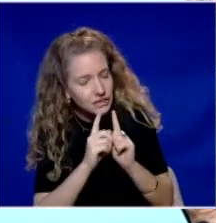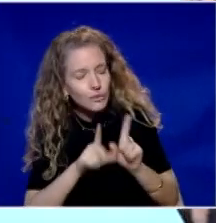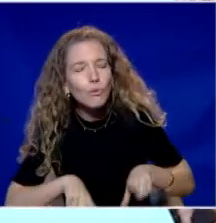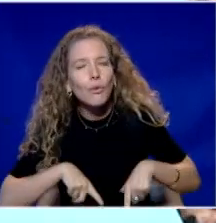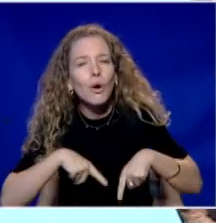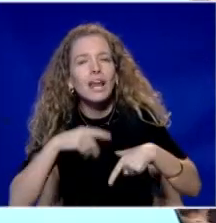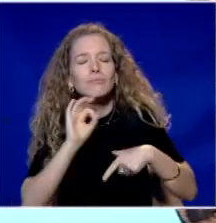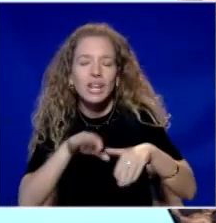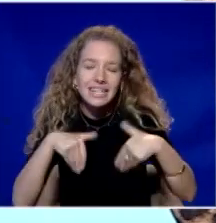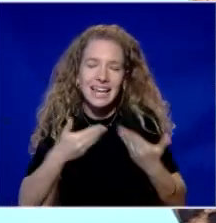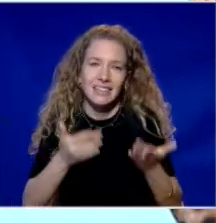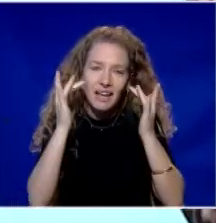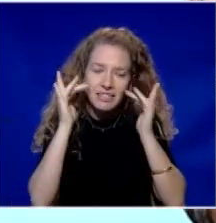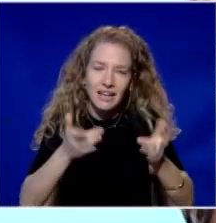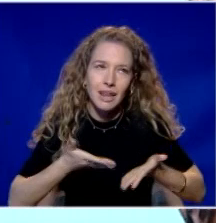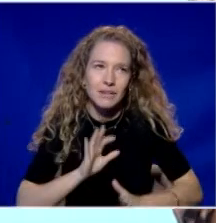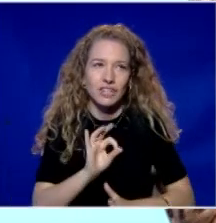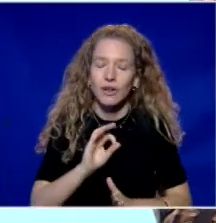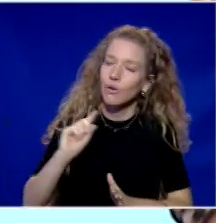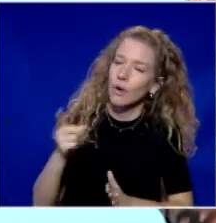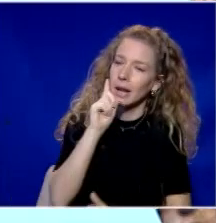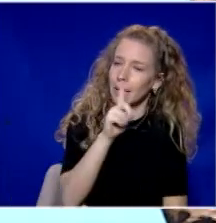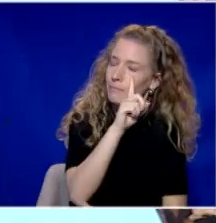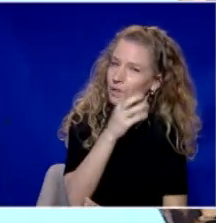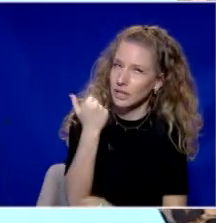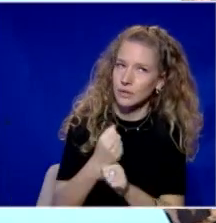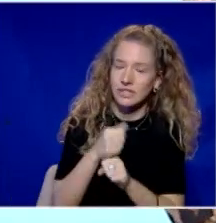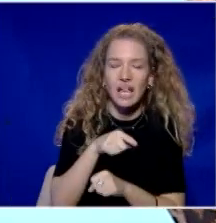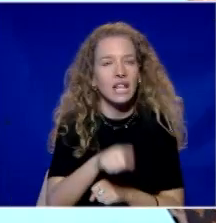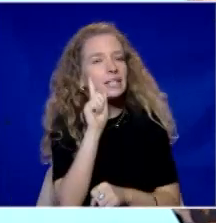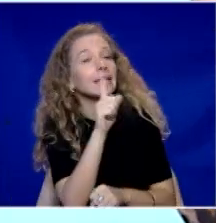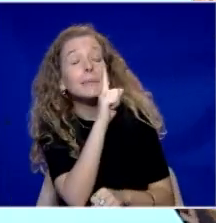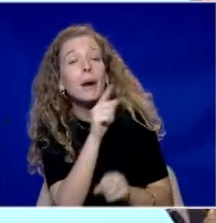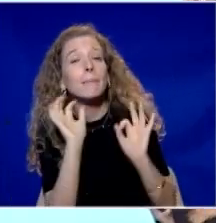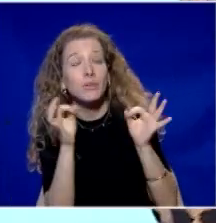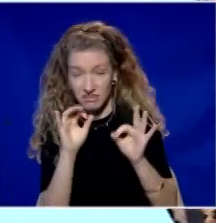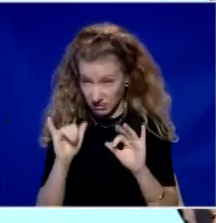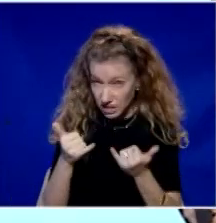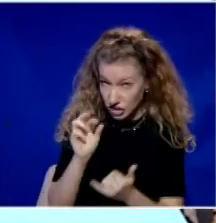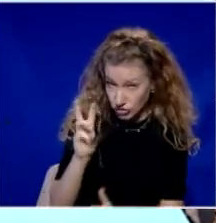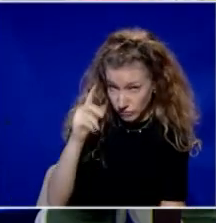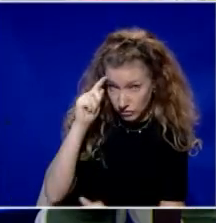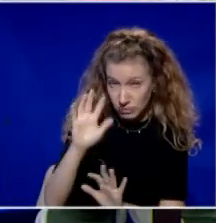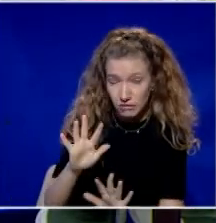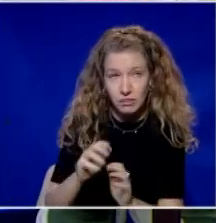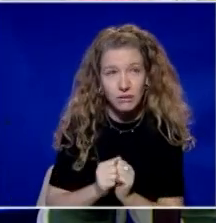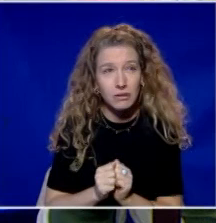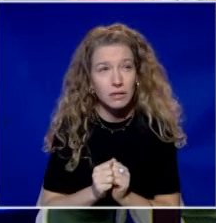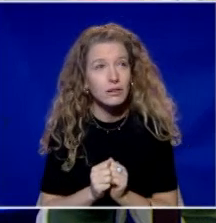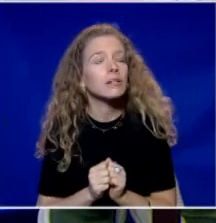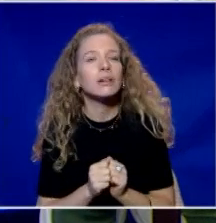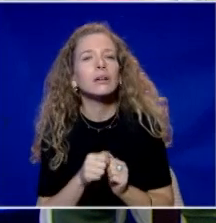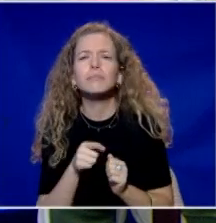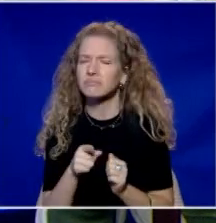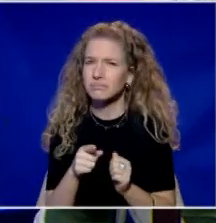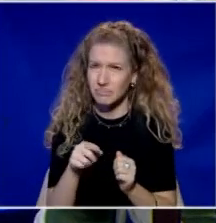בשביל הילדה. בסדר, זה כל אימא הייתה עושה, אבל אני קצת עשיתי... אני לא יודעת, זה את אימא מיוחדת. כן, שימי? תודה. תגיד, אז אולי מה שמחבר